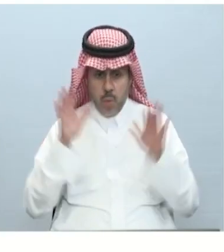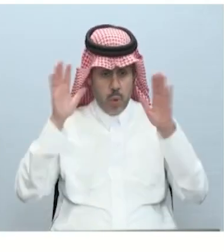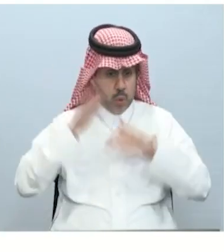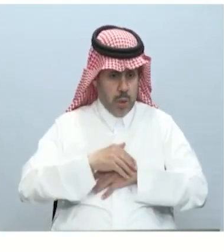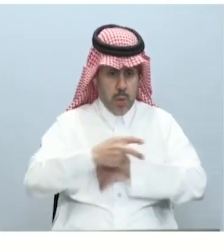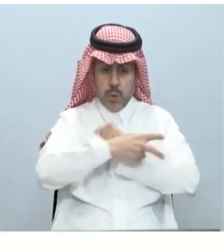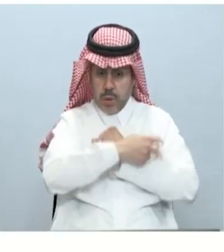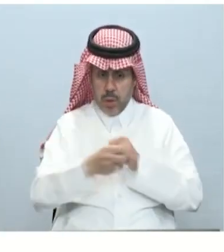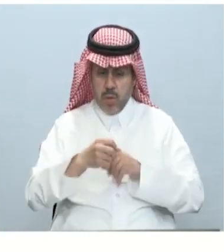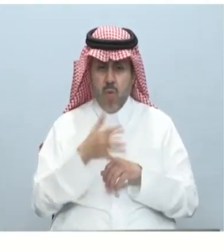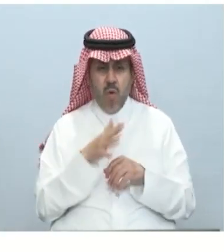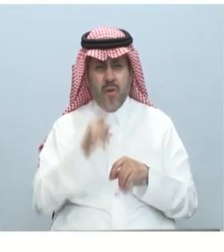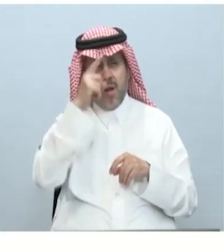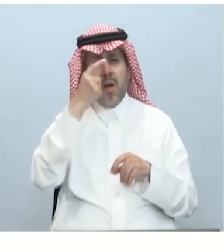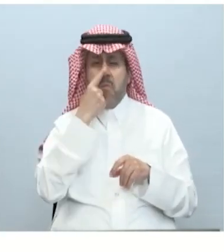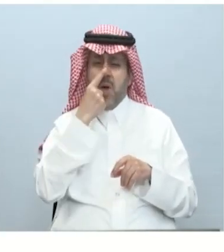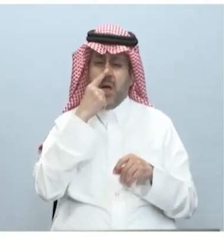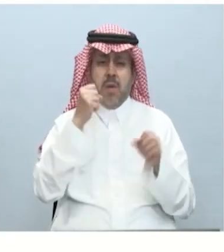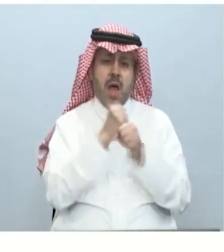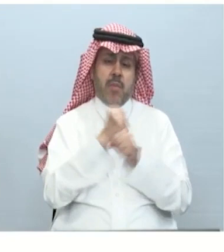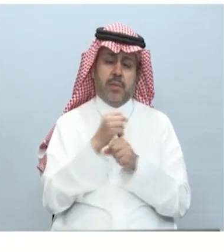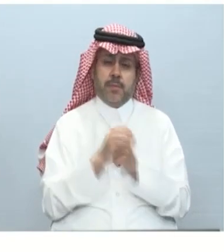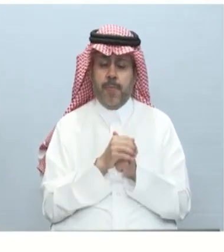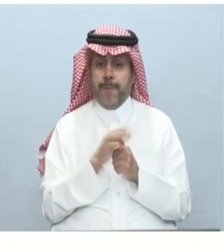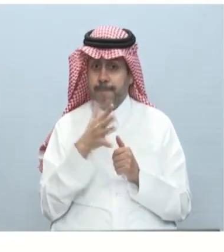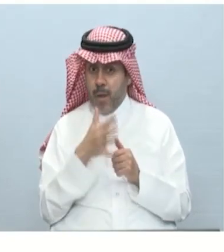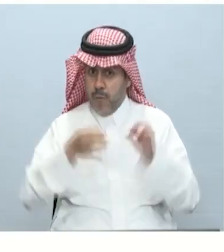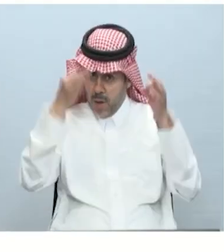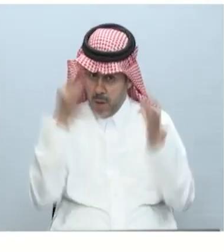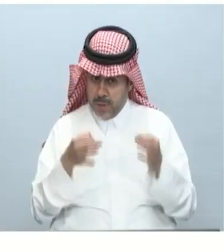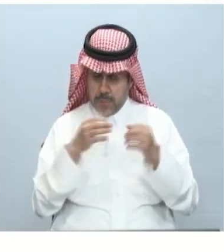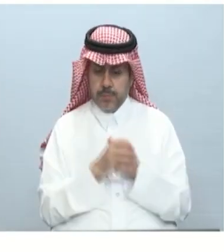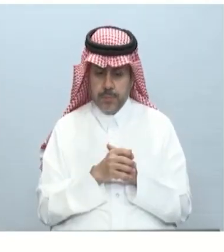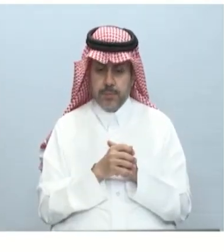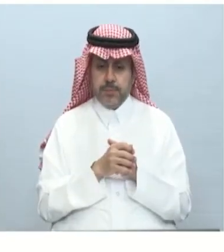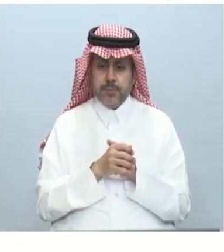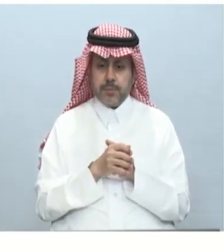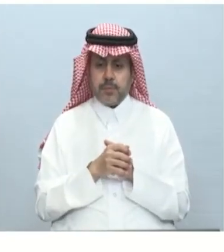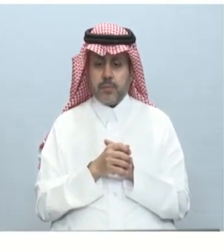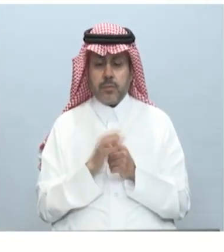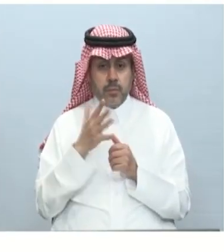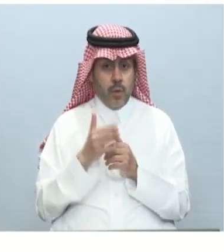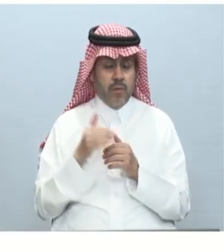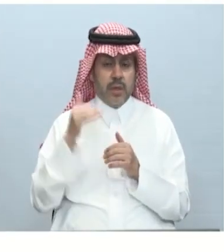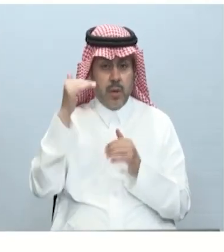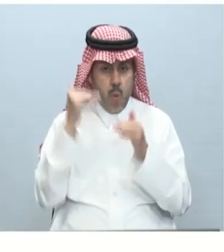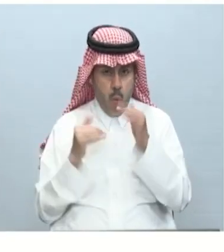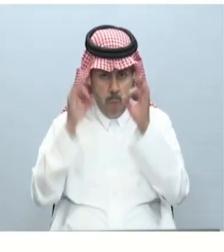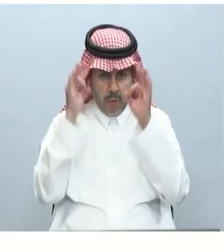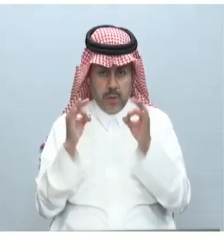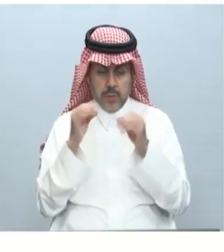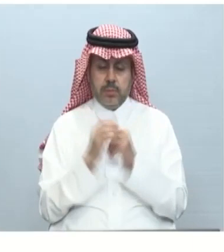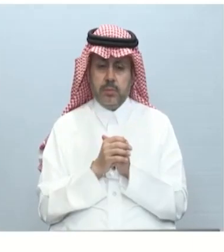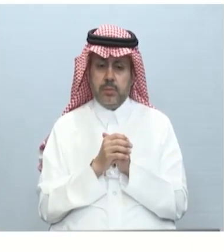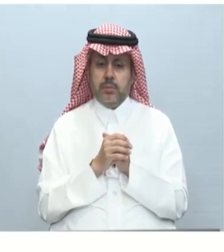كمل خوفك من الله الخوف الحقيقي ليس المبالغه فيه ولا التفريط فيه الخوف